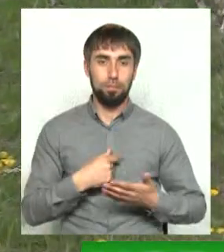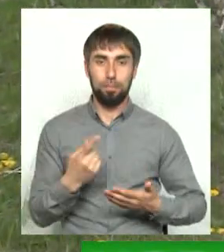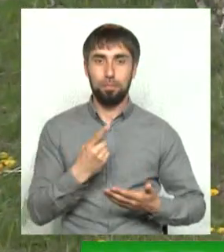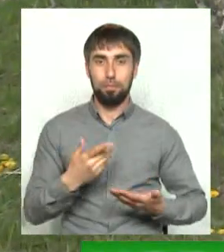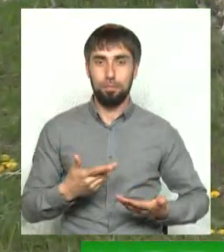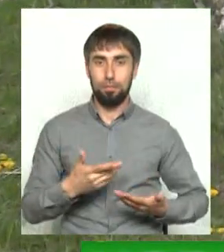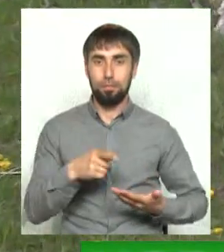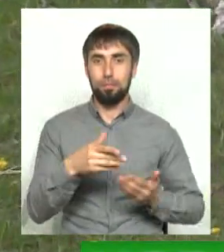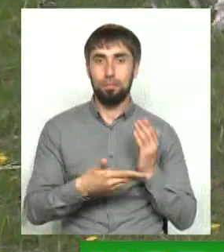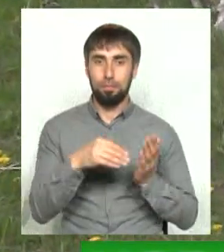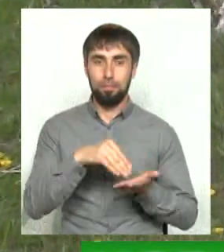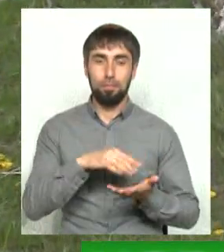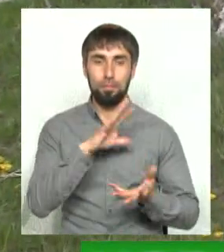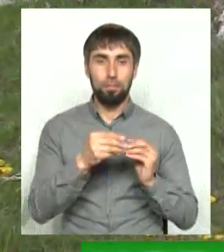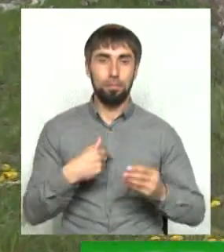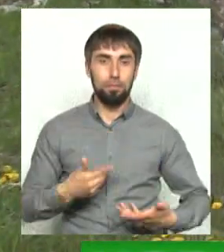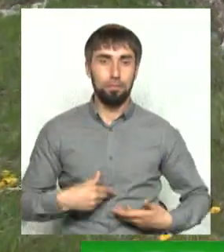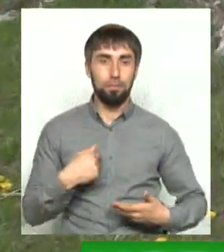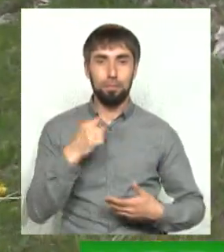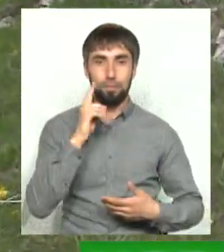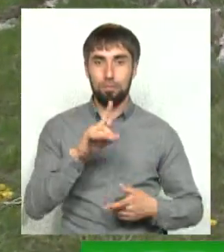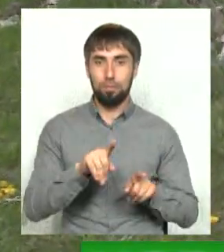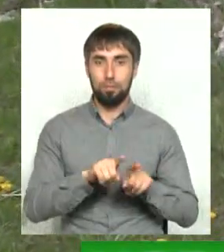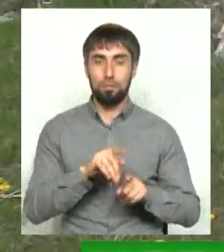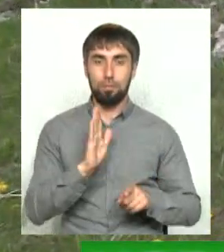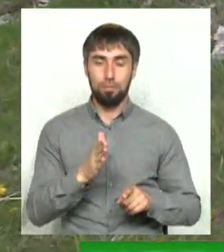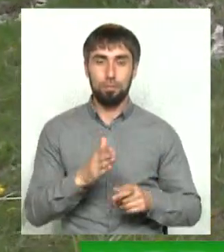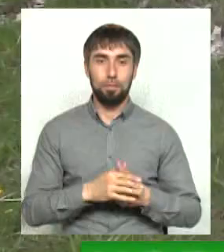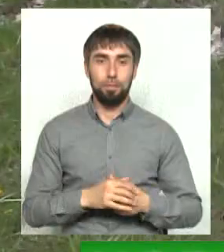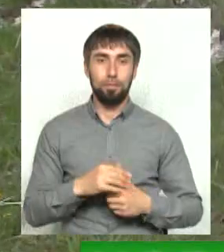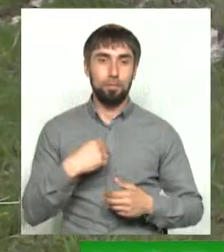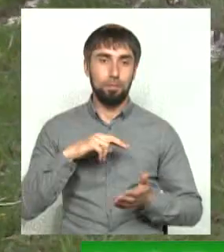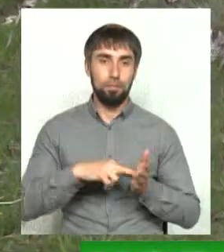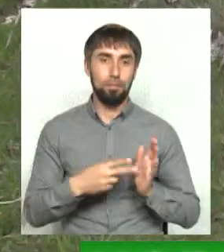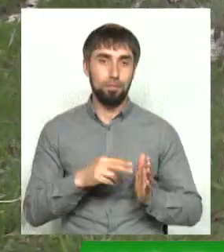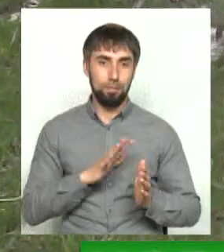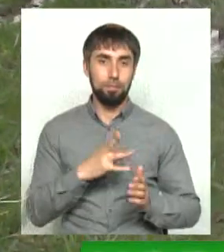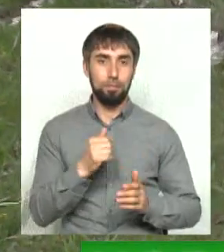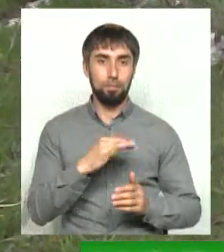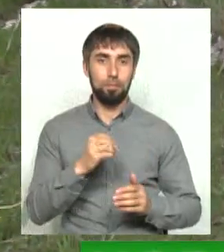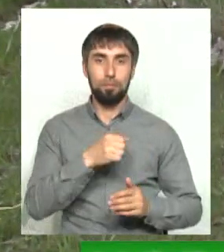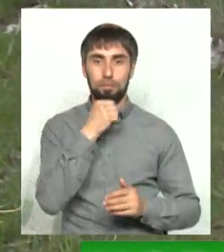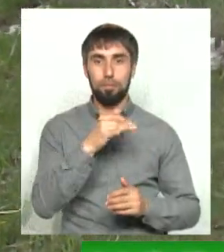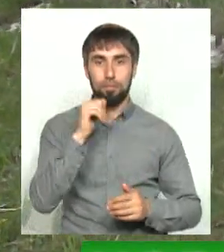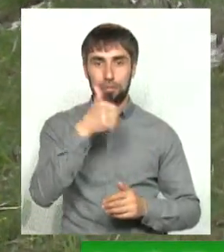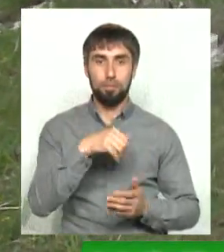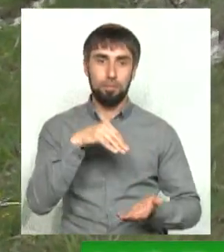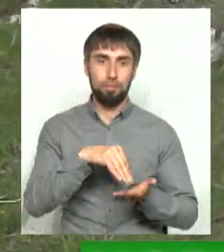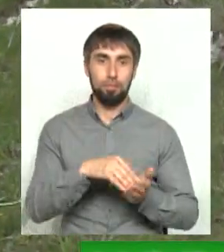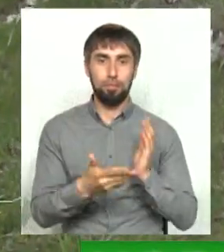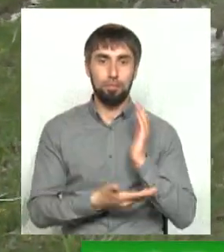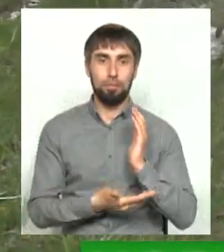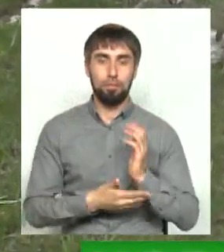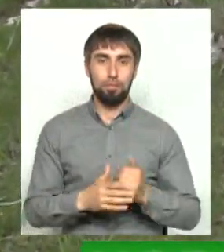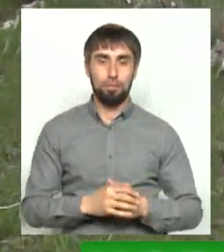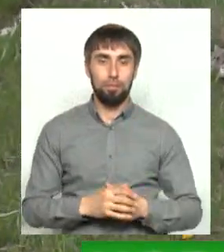моя давнишняя мечта. Я не думала, что так скоро она осуществится. Я планировала уже в зрелые годы посадить там